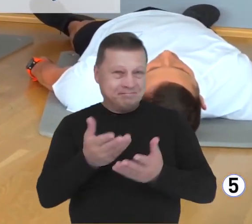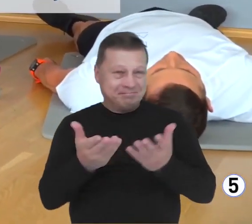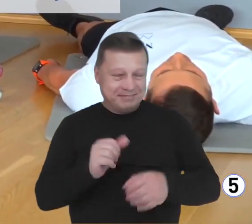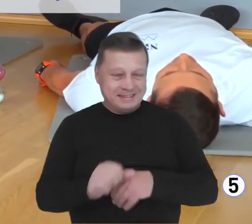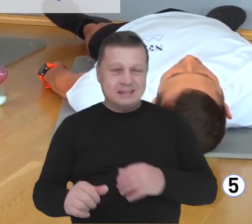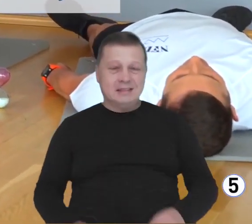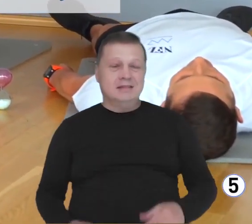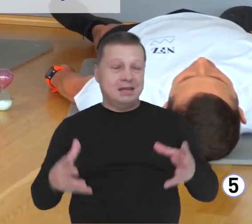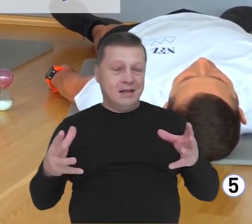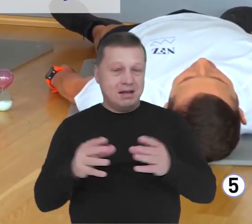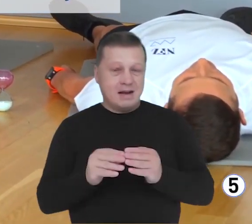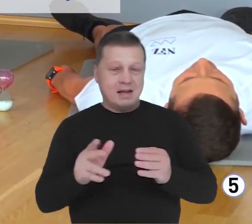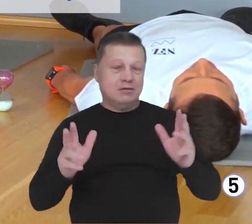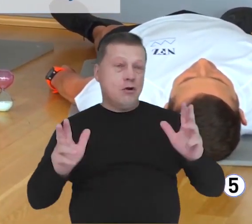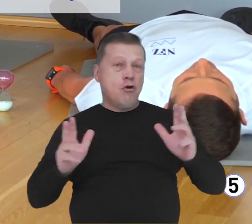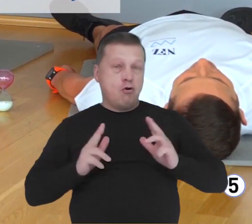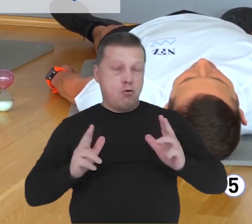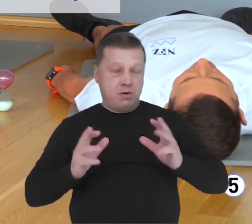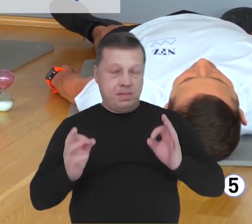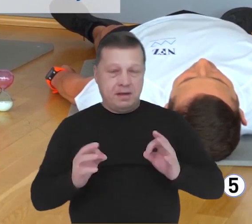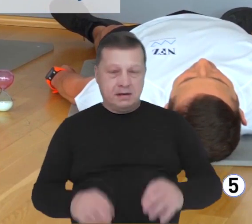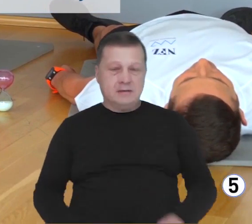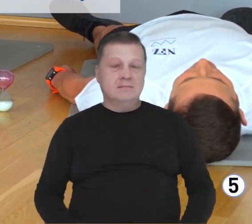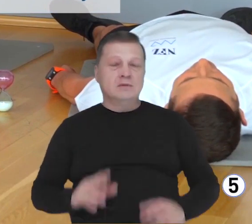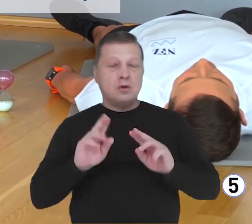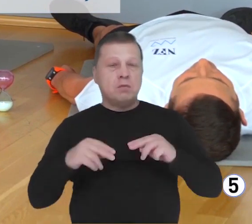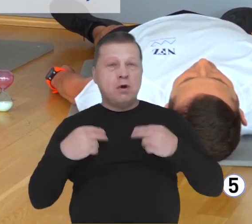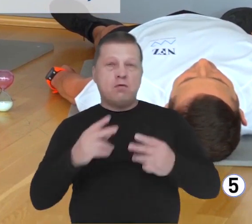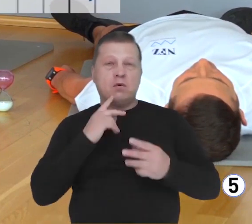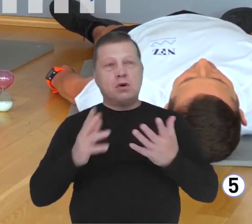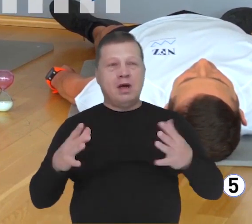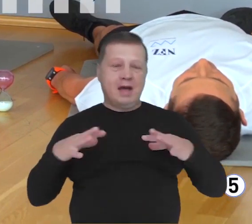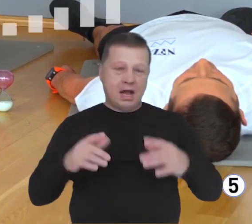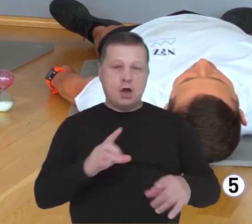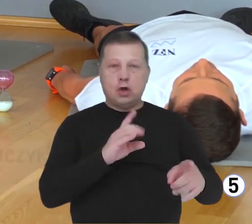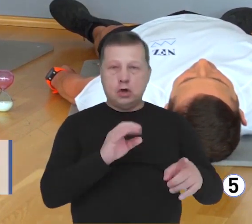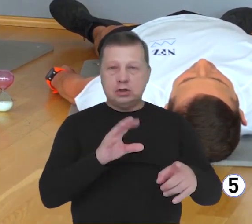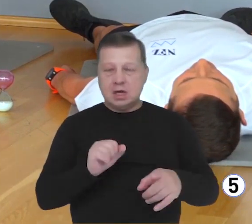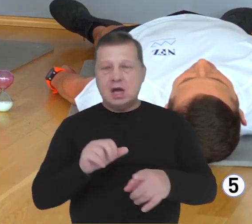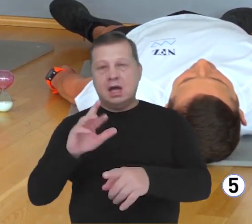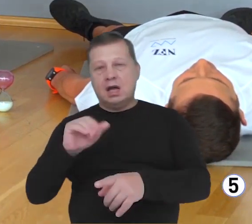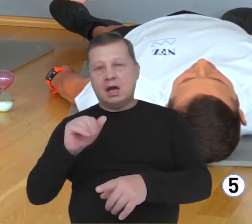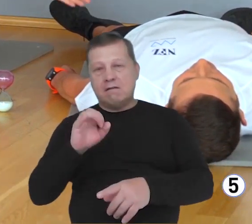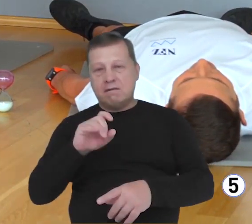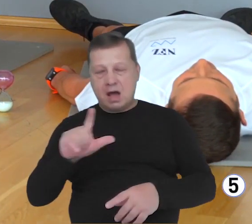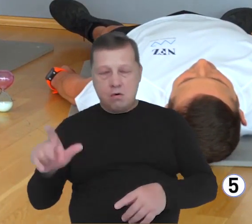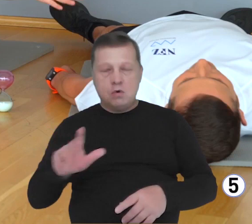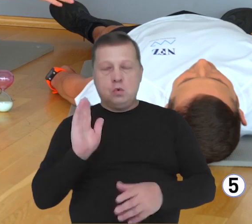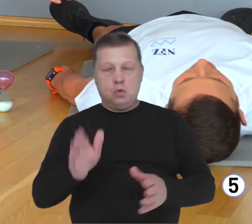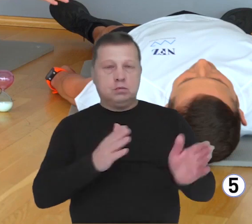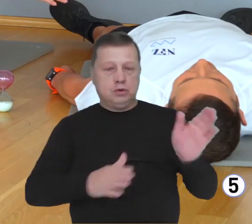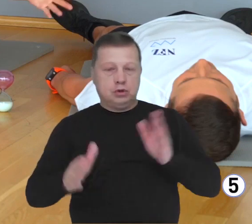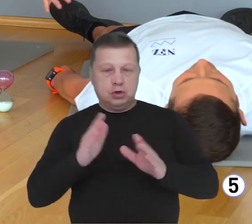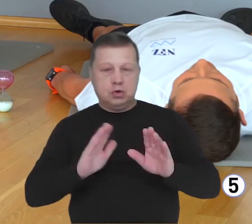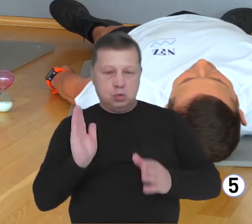kolejny widzimy się, żeby wspólnie odpocząć, zregenerować się i zrelaksować. Gosia i Rafał już w